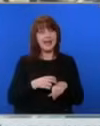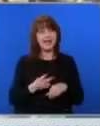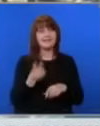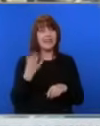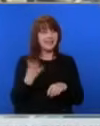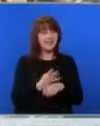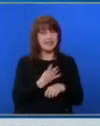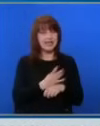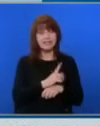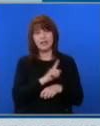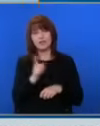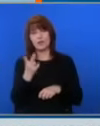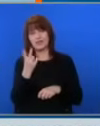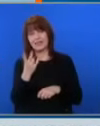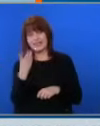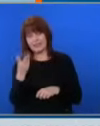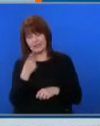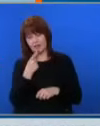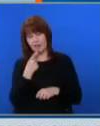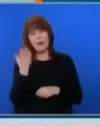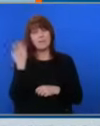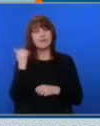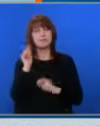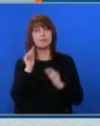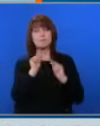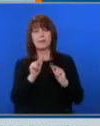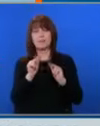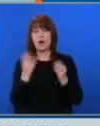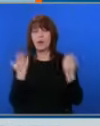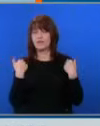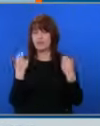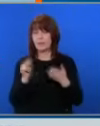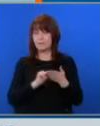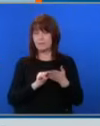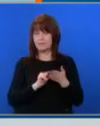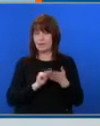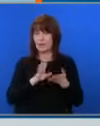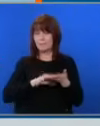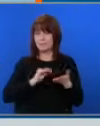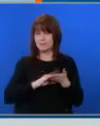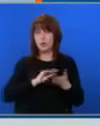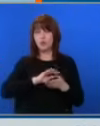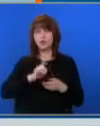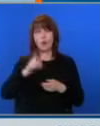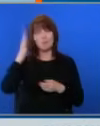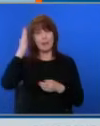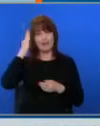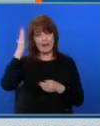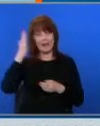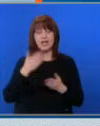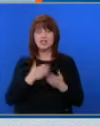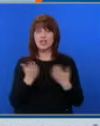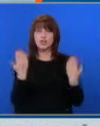до 2023 година. Бивши преподаватели на университета пък написаха писмо до премиера, в което посочиха, че сред